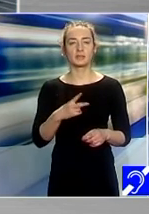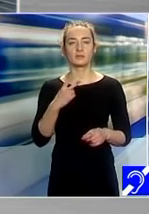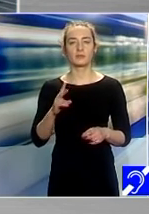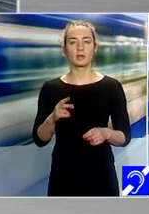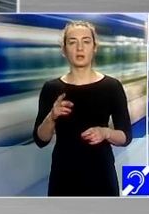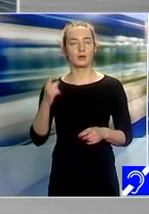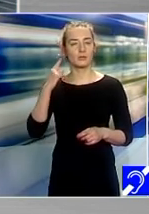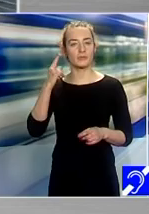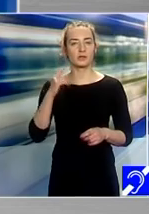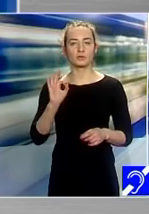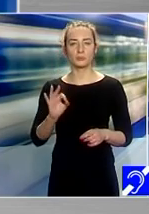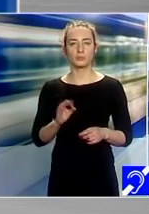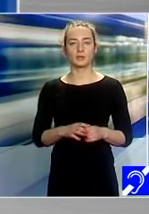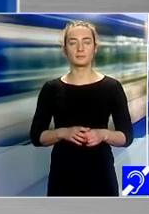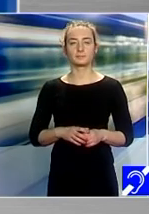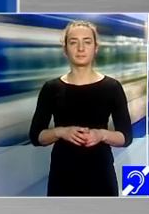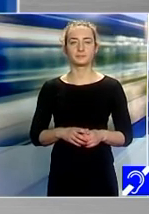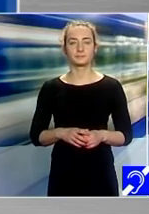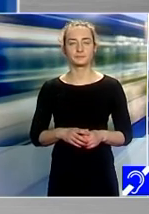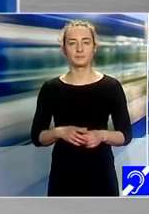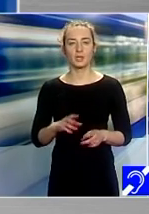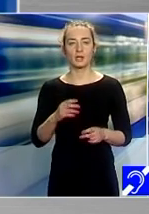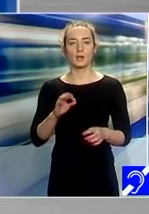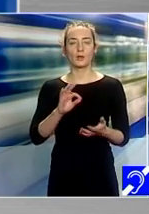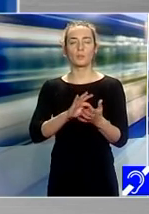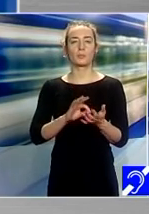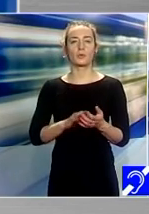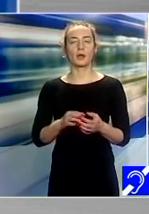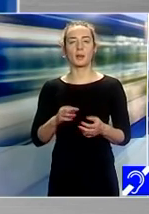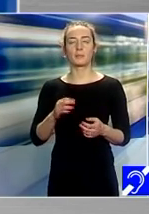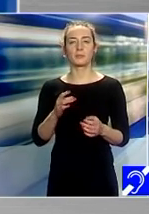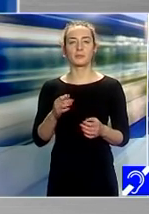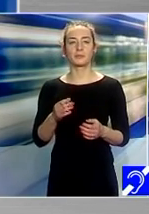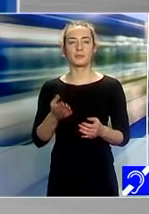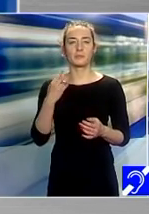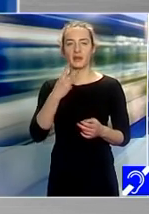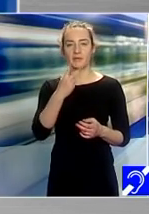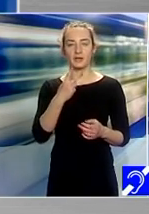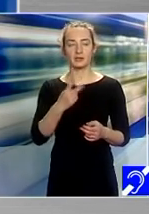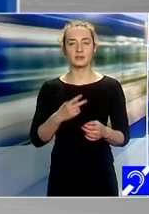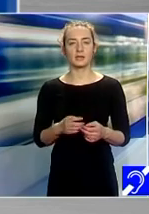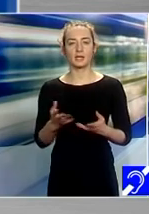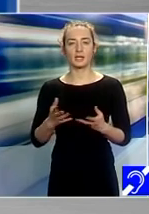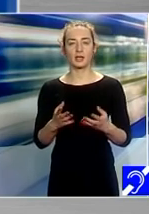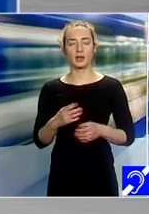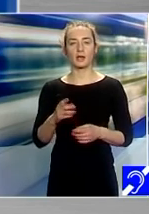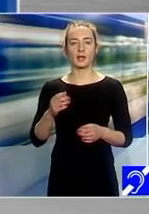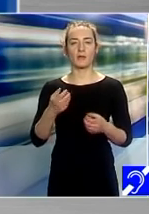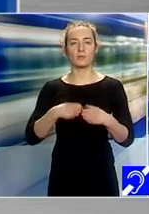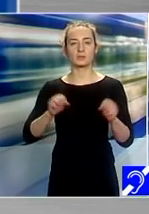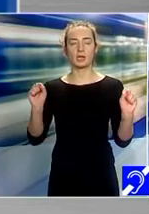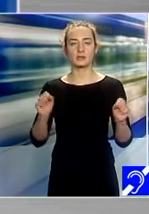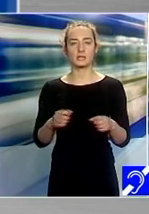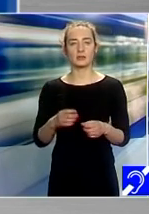da? Programul de prevenție de care discutam atunci în 4 februarie, că urmează să fie lansat, a fost